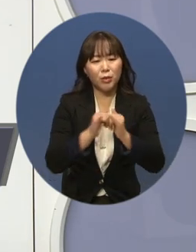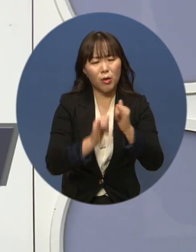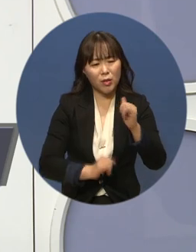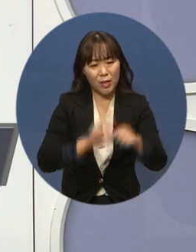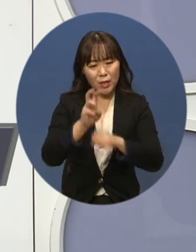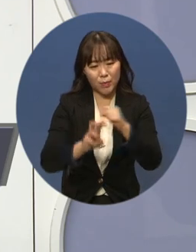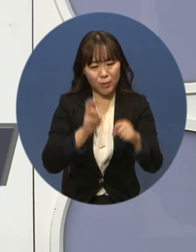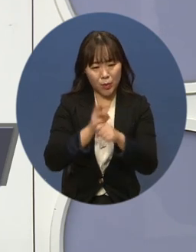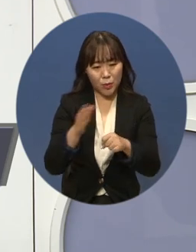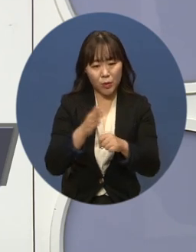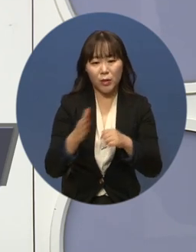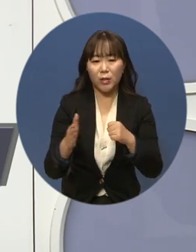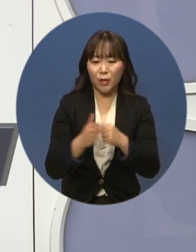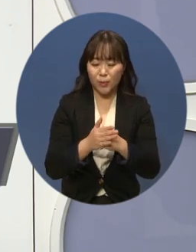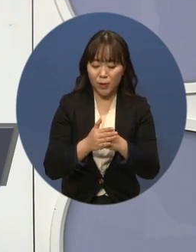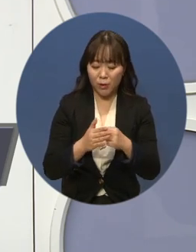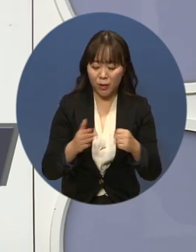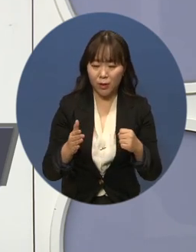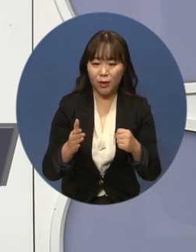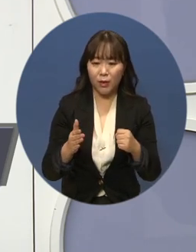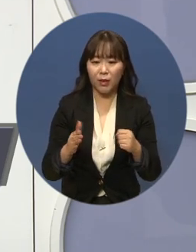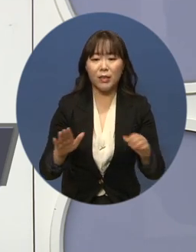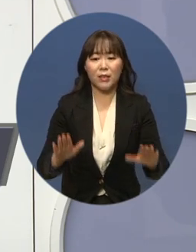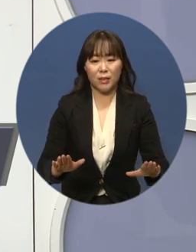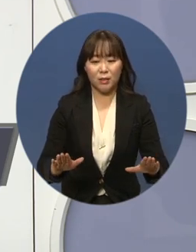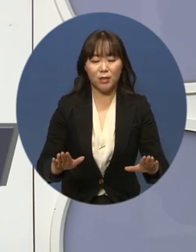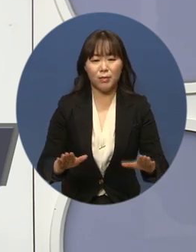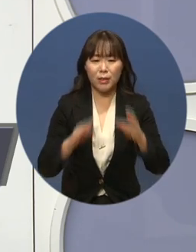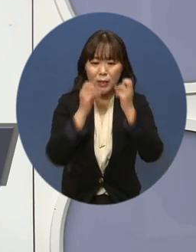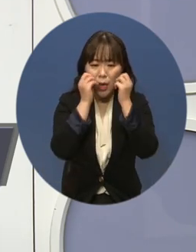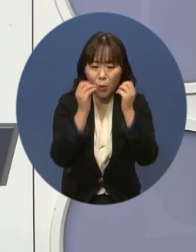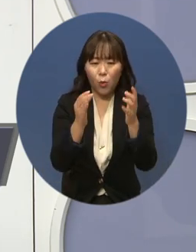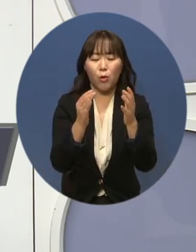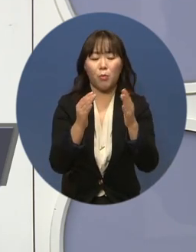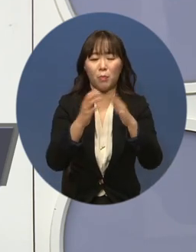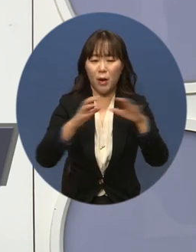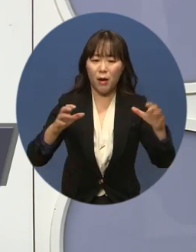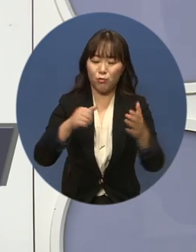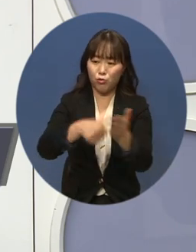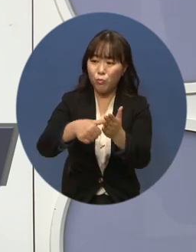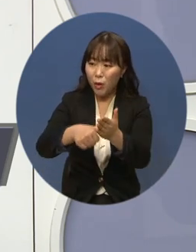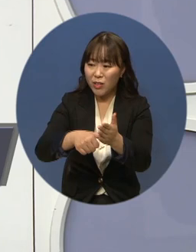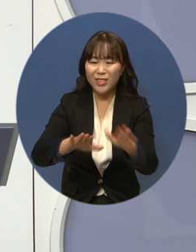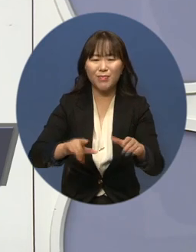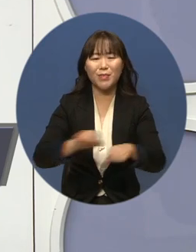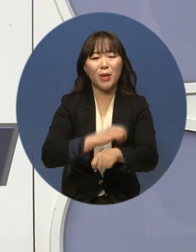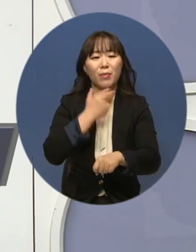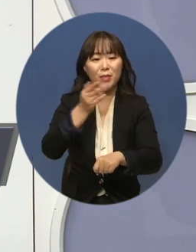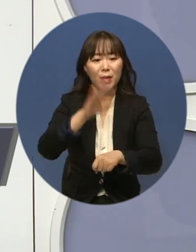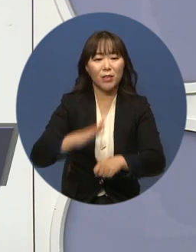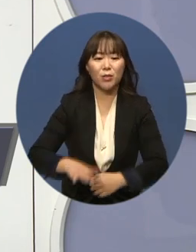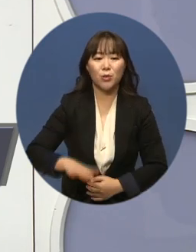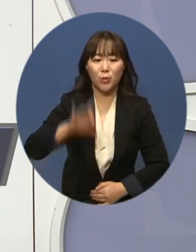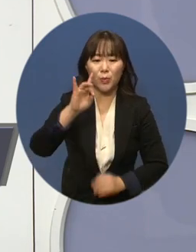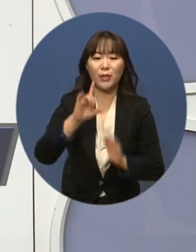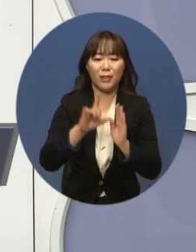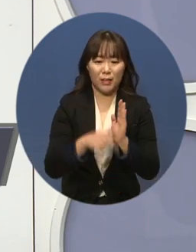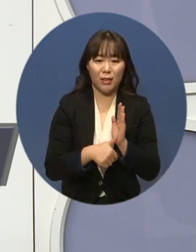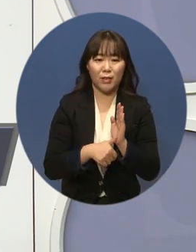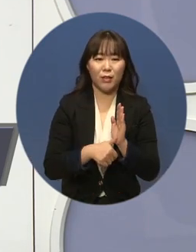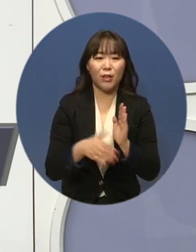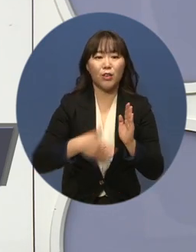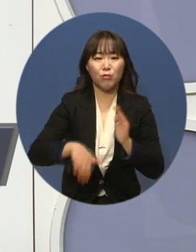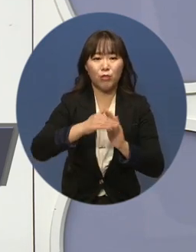때문에 의회까지 포함하면 지금은 뭐 새로운 걸 주민투표에 붙일 일이 없지만 초창기는 정말